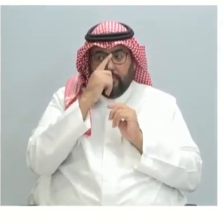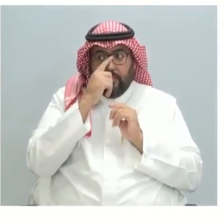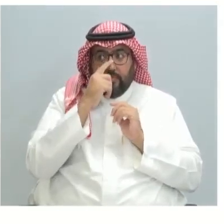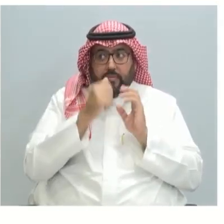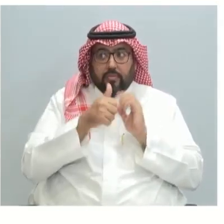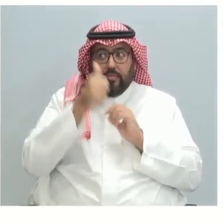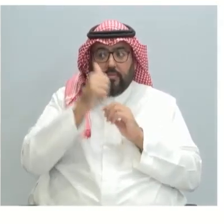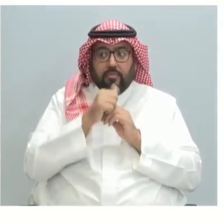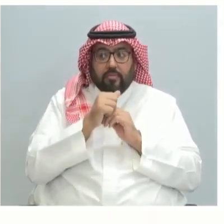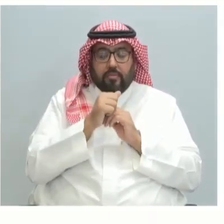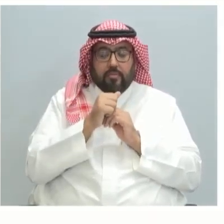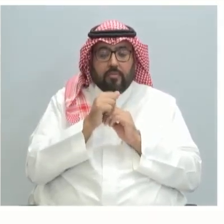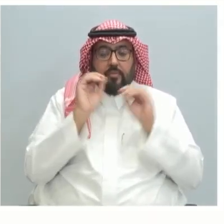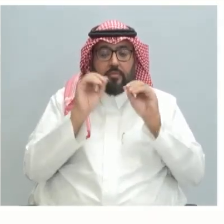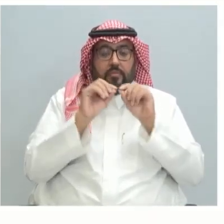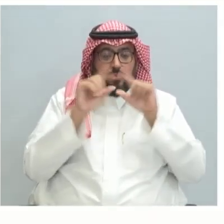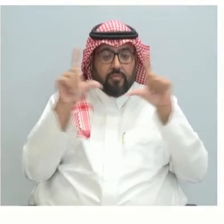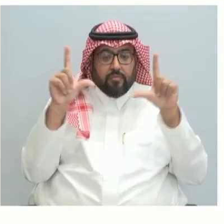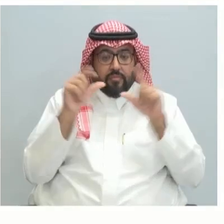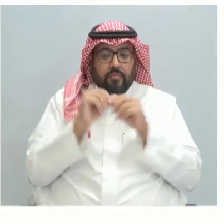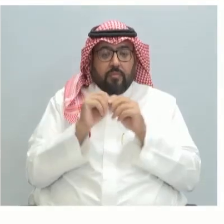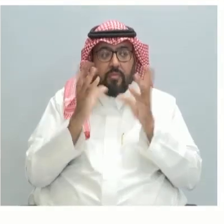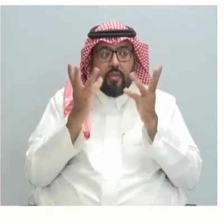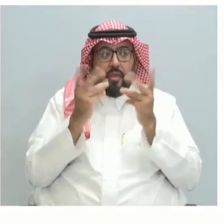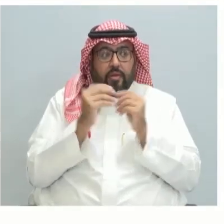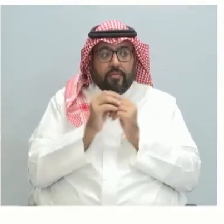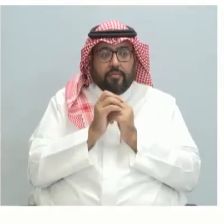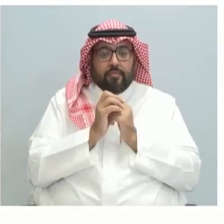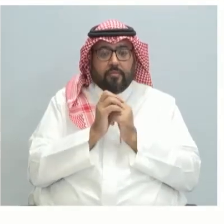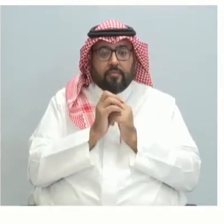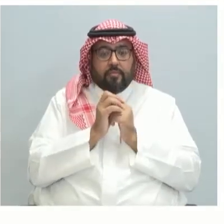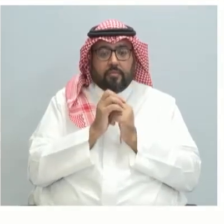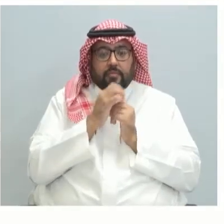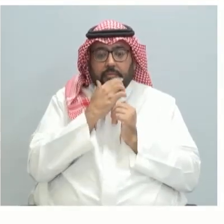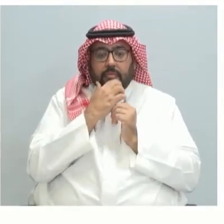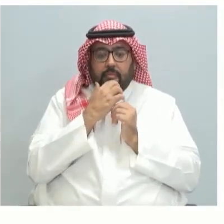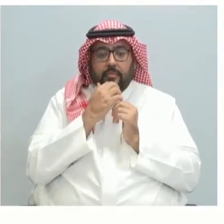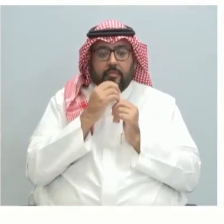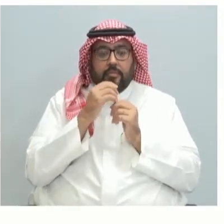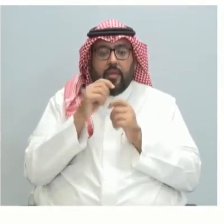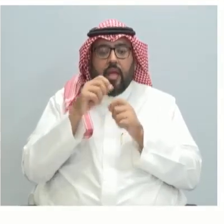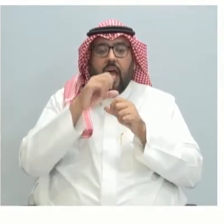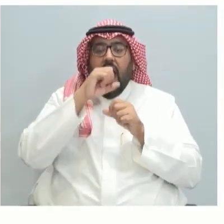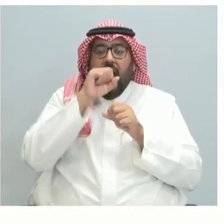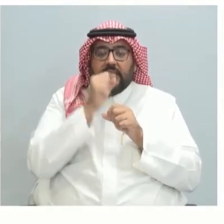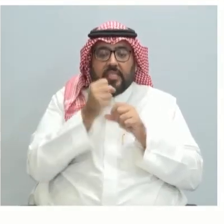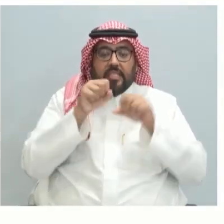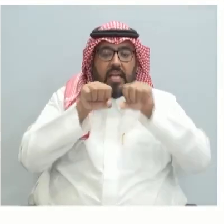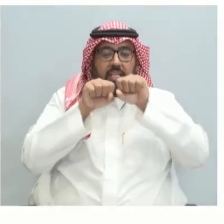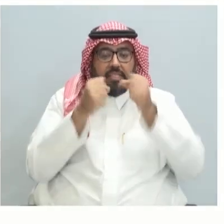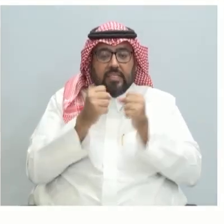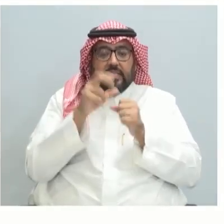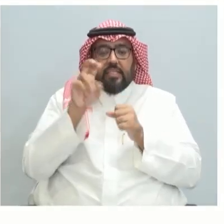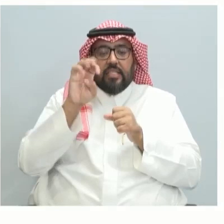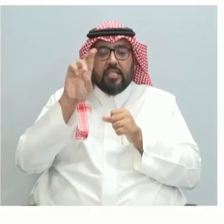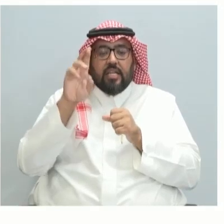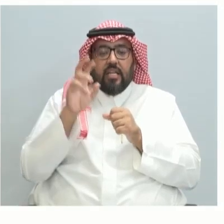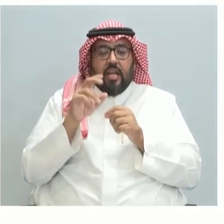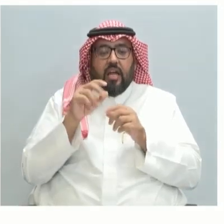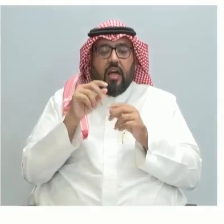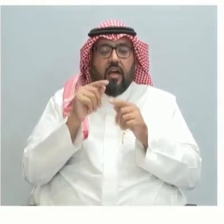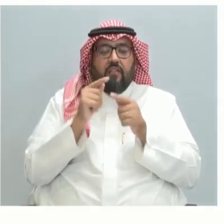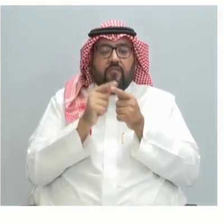المفضله لديهم وهذا جدول يبين نتائج هذه الدراسه الجزر بنسبه 45% الفاصوليا الخضراء بالنسبه